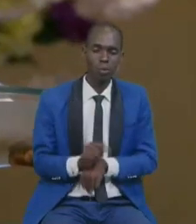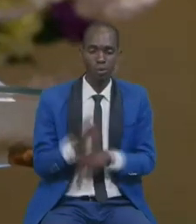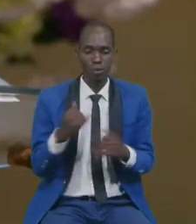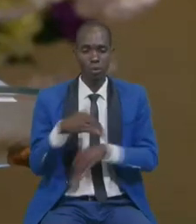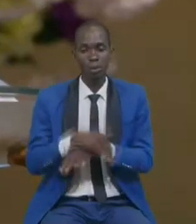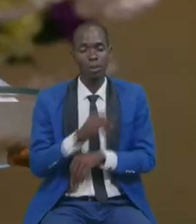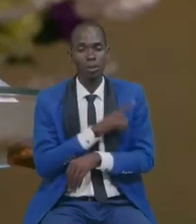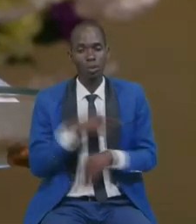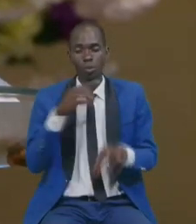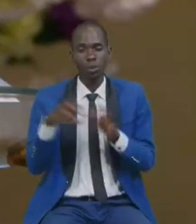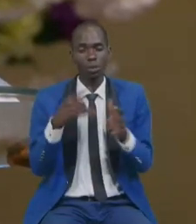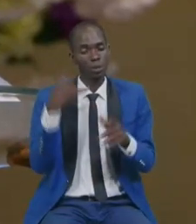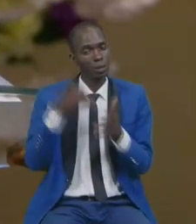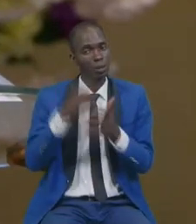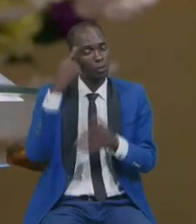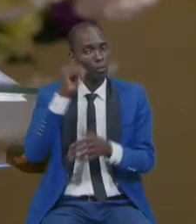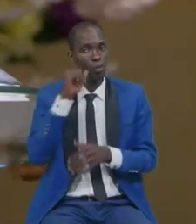toi.